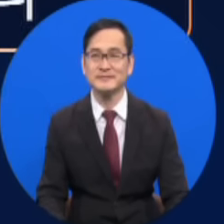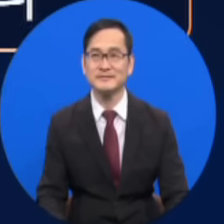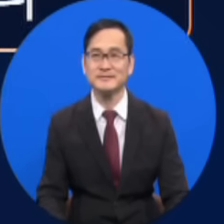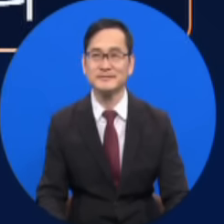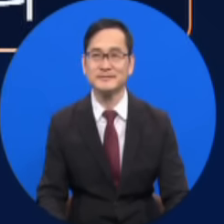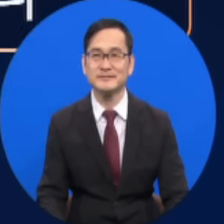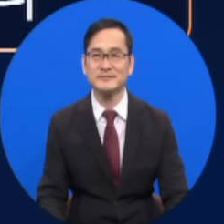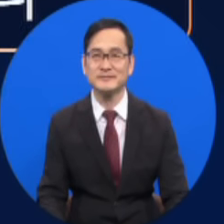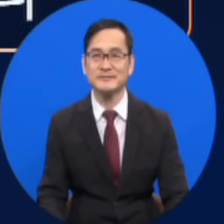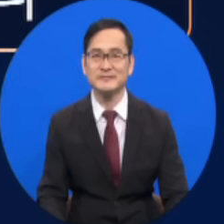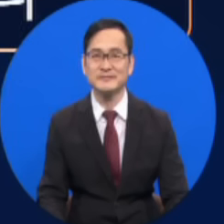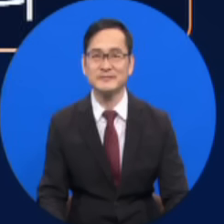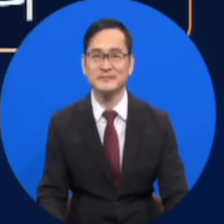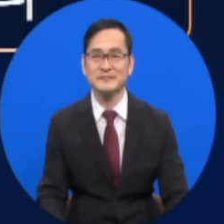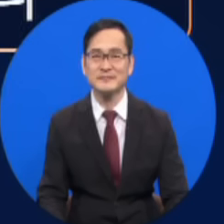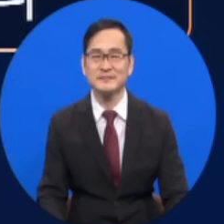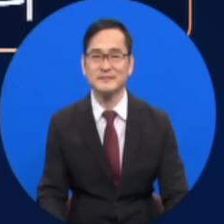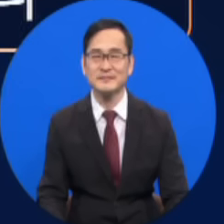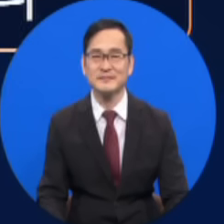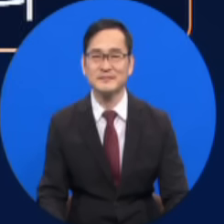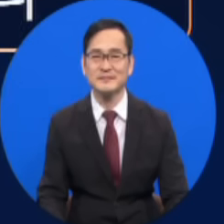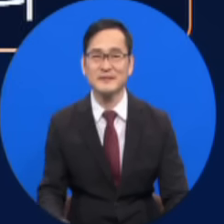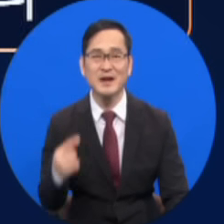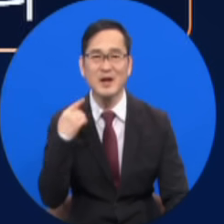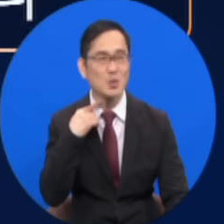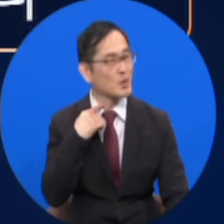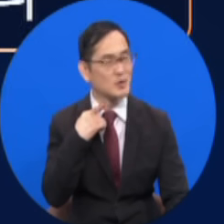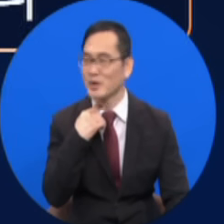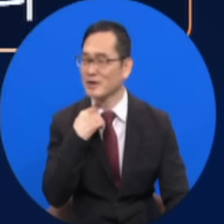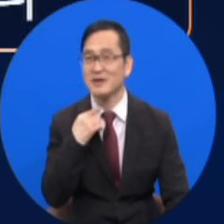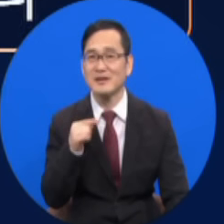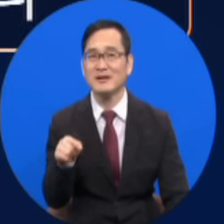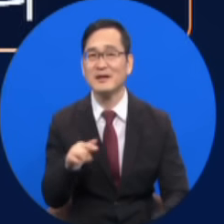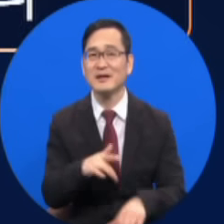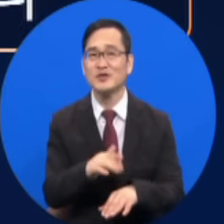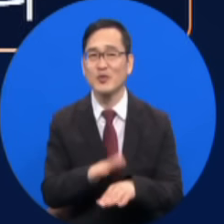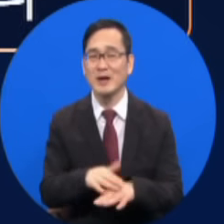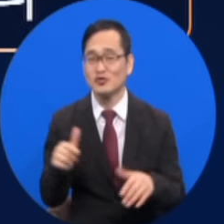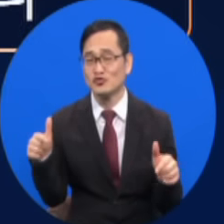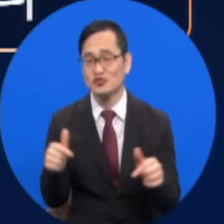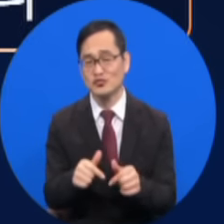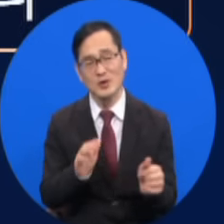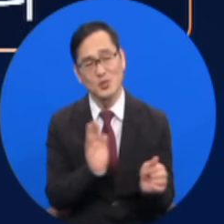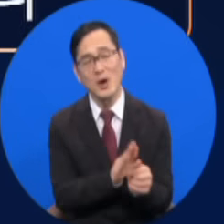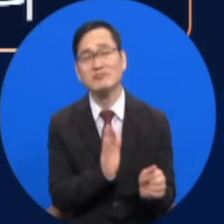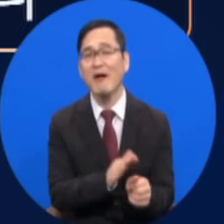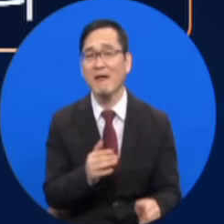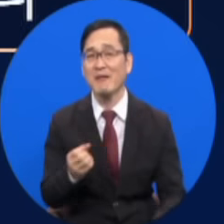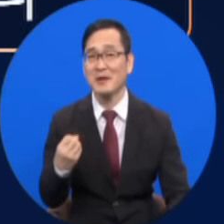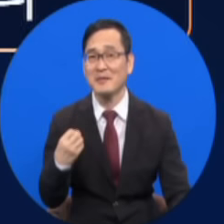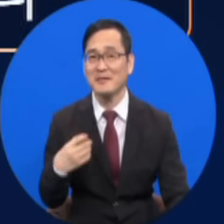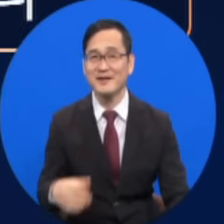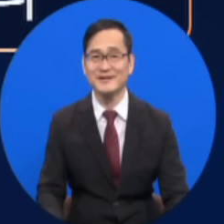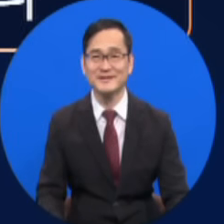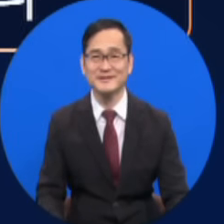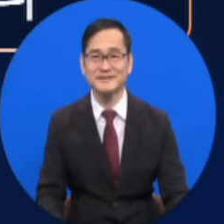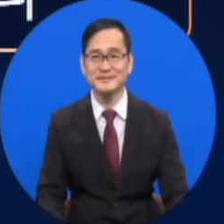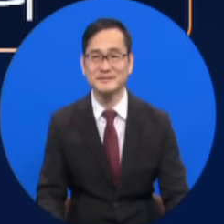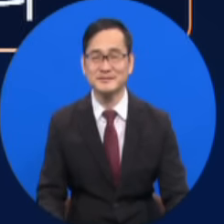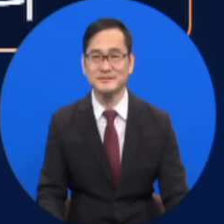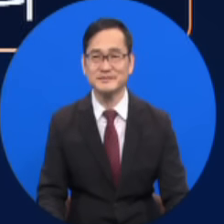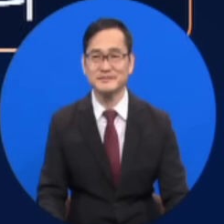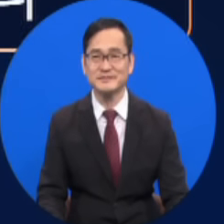좀 허무맹랑한 얘기로도 들릴 수 있는 주장까지 나온 건데 정희치 변호사님 네네 도리도리를 본인이 고쳤다 뭐 이런 주장까지